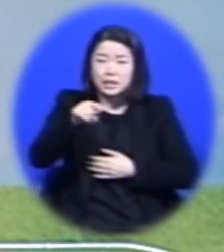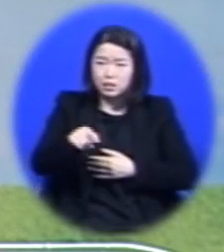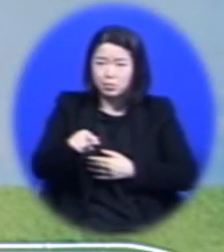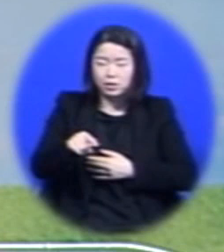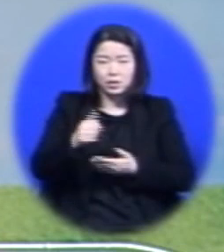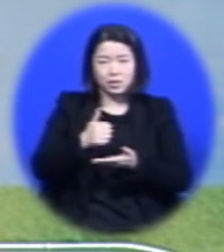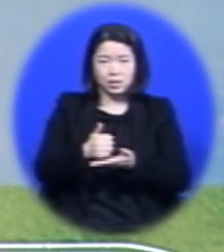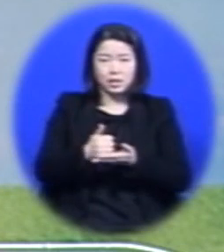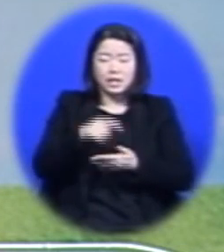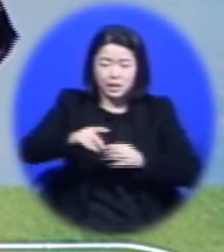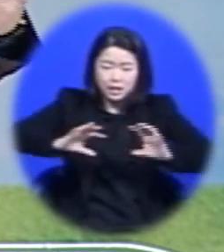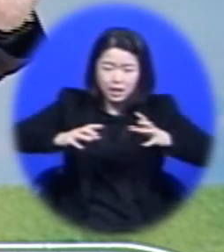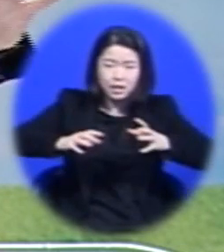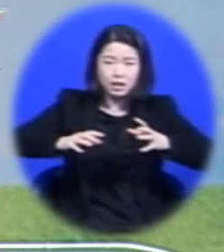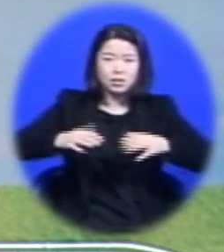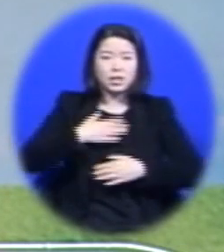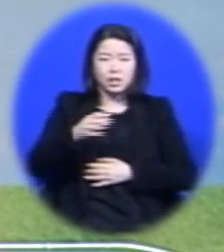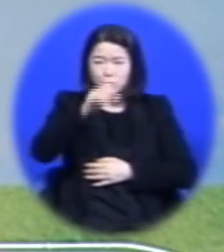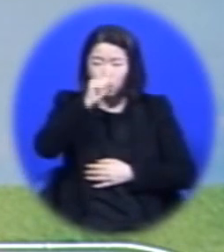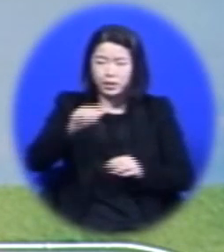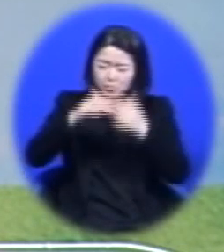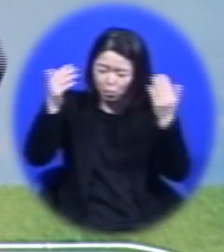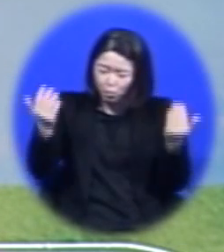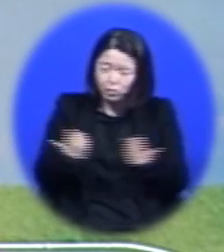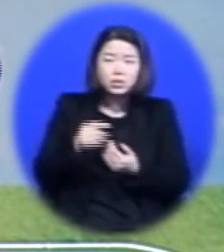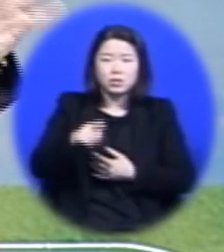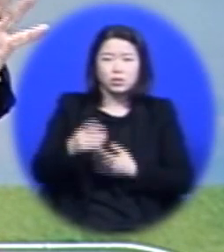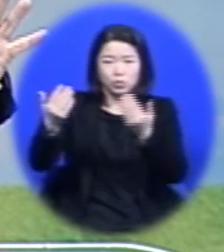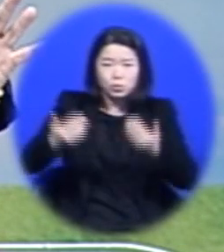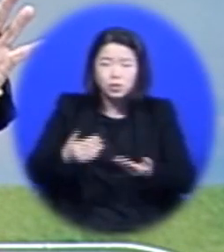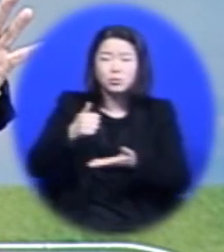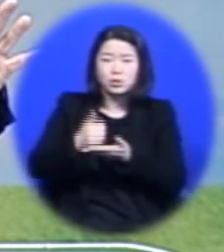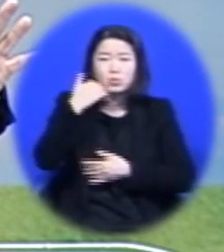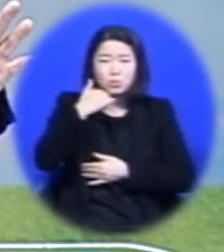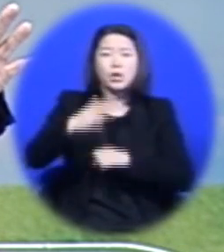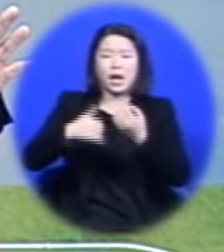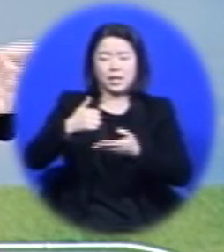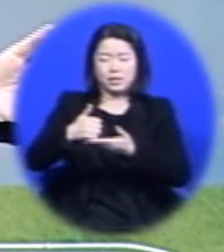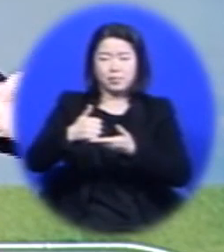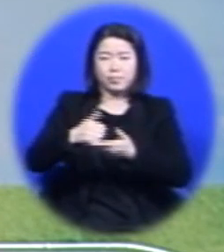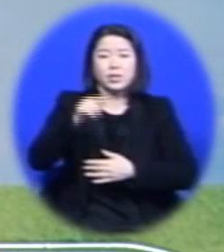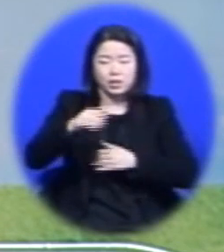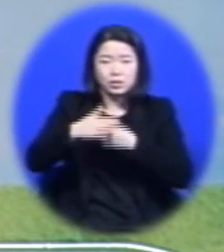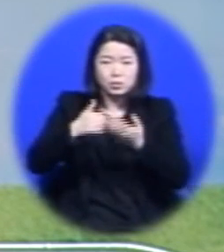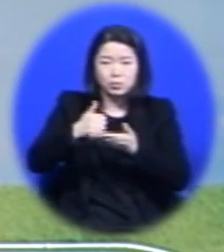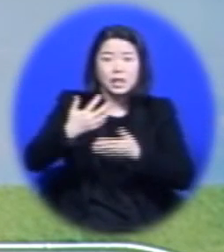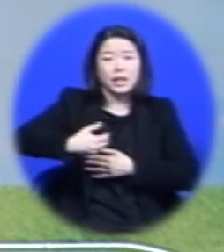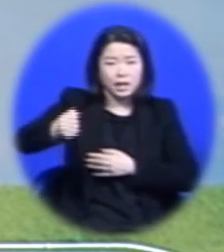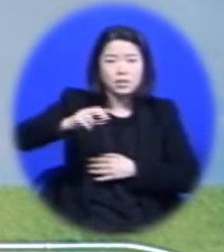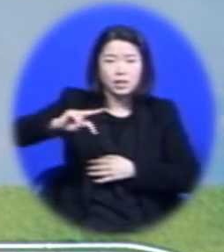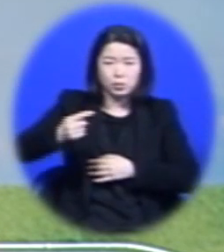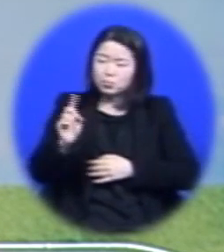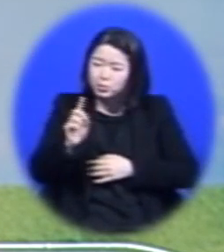우리가 이 세상에서 내가 좋아하는 모든 것을 다 주실분 이 그 분이십니까 그분이 5 가져가신 다면